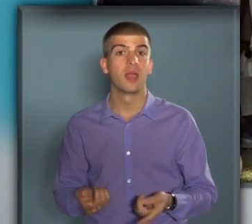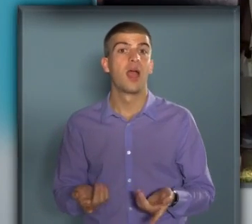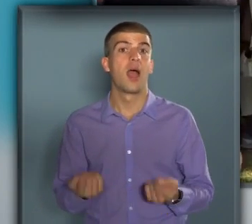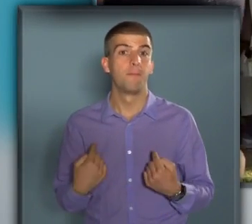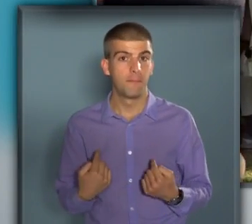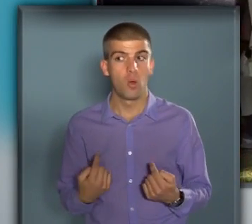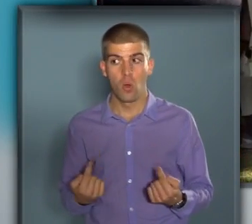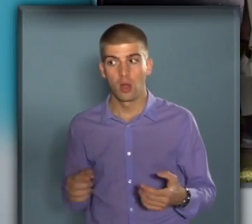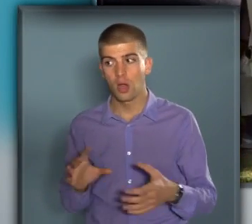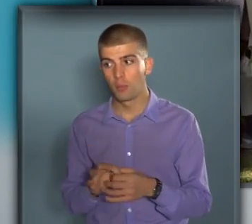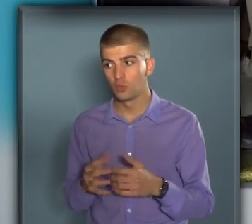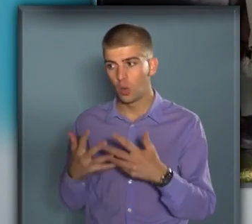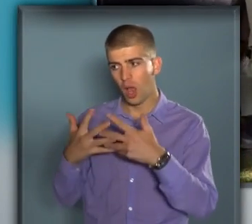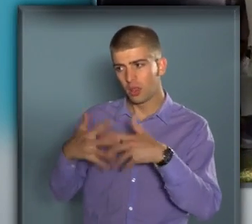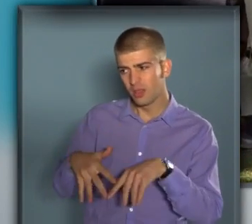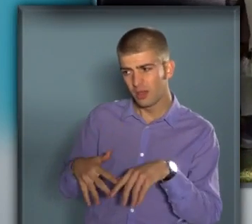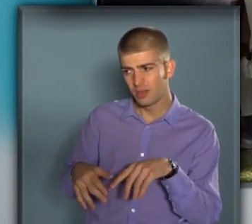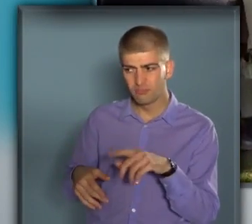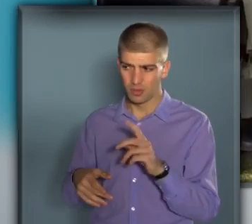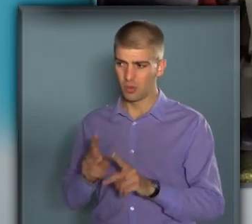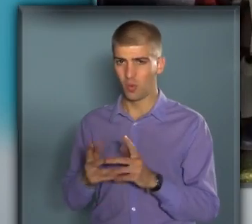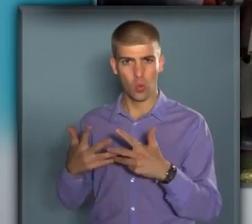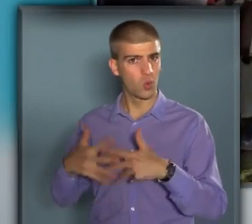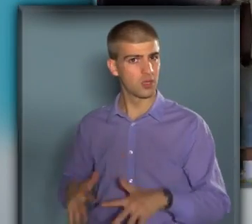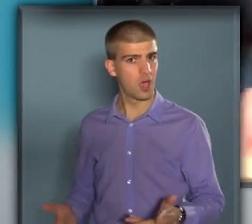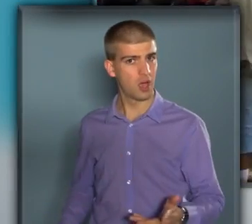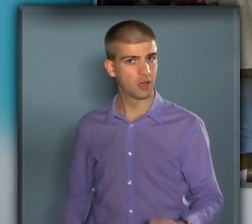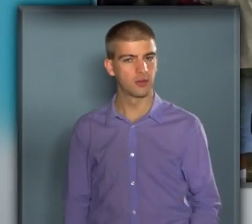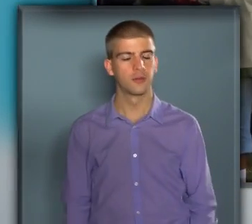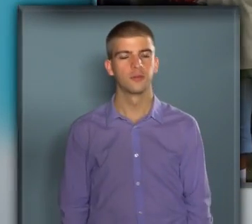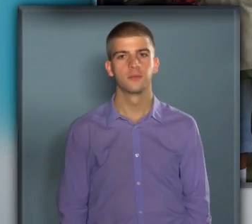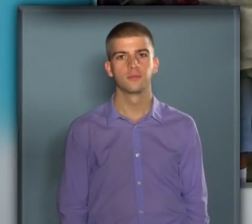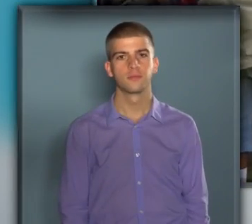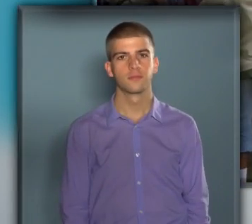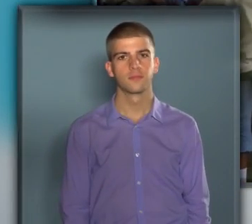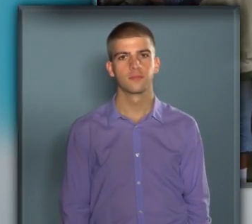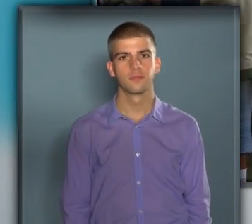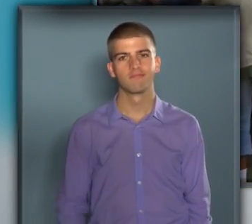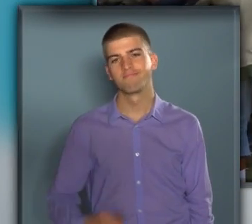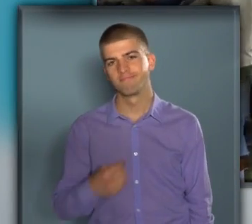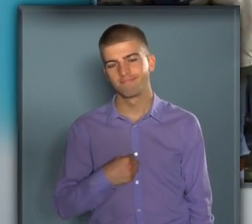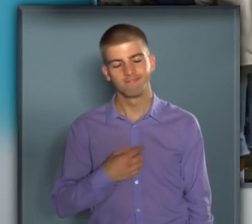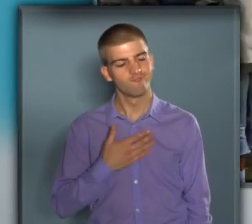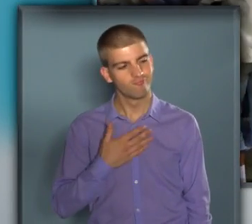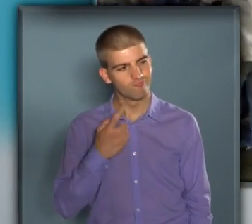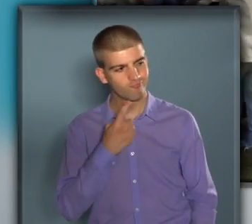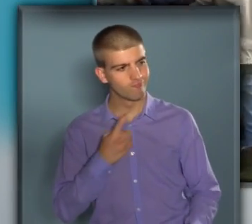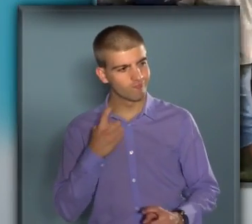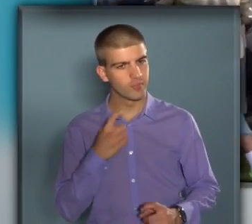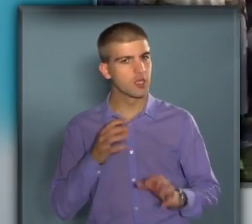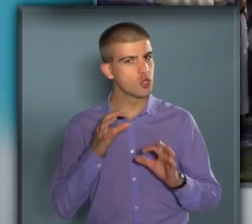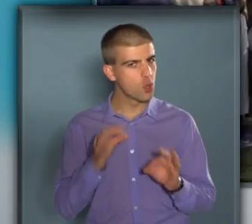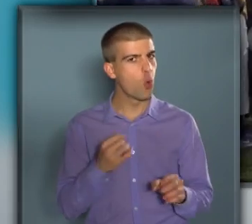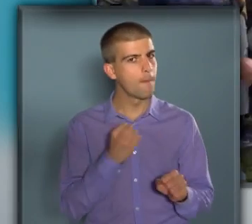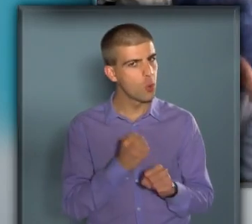valahol ebbe a körbe is tartozik. Hogy egyeztetik össze ezeket a dolgokat? Azt gondolom, hogy jól ellátni egy